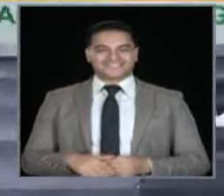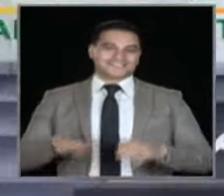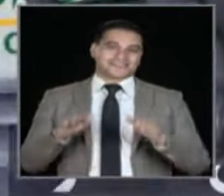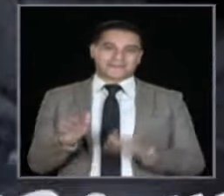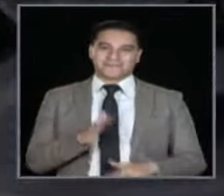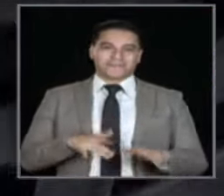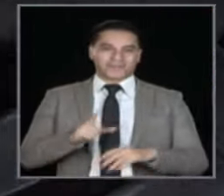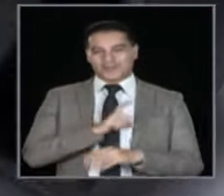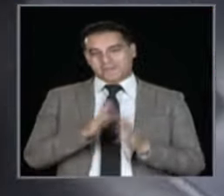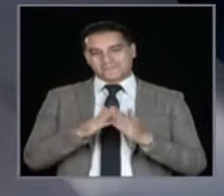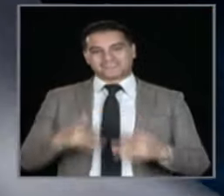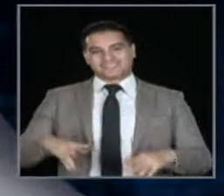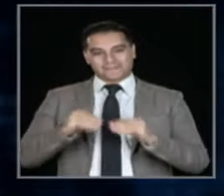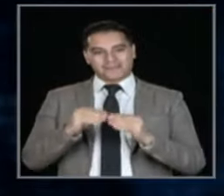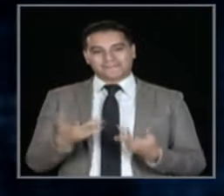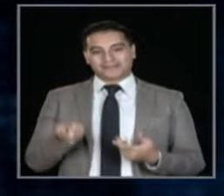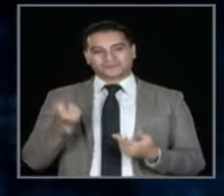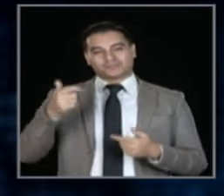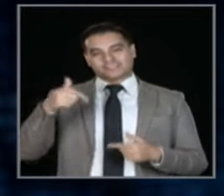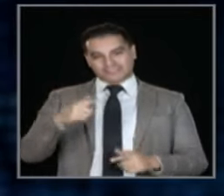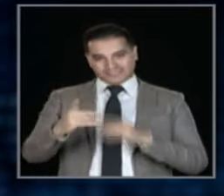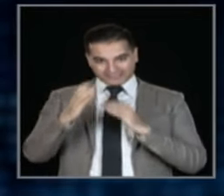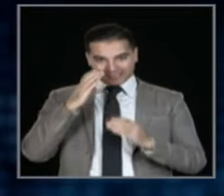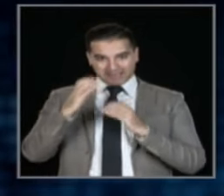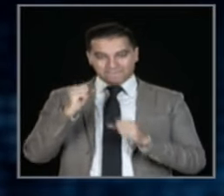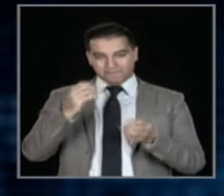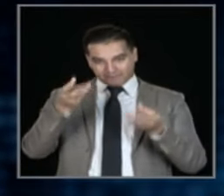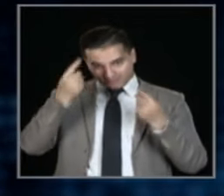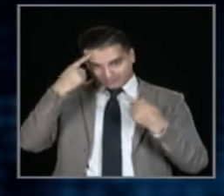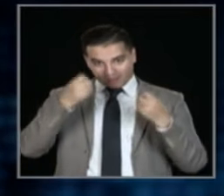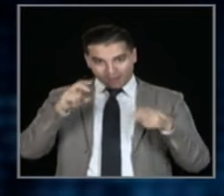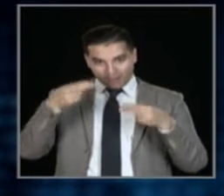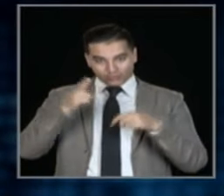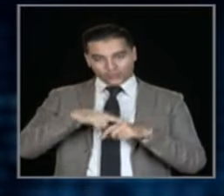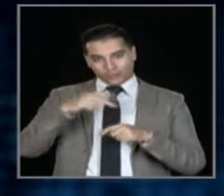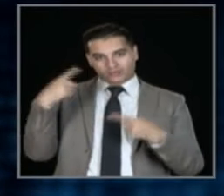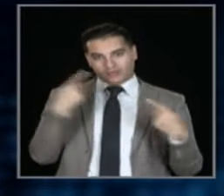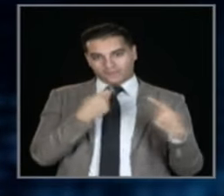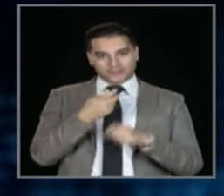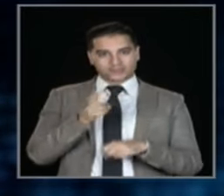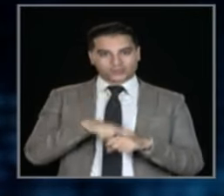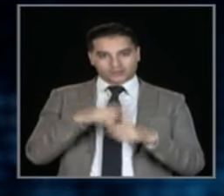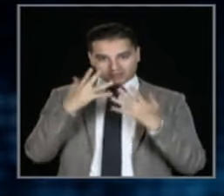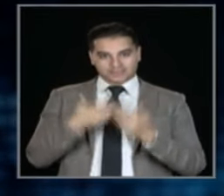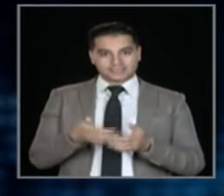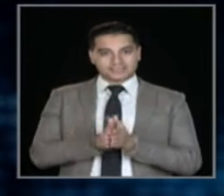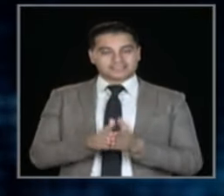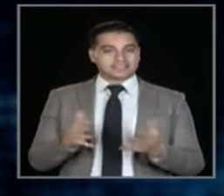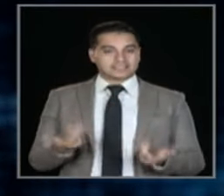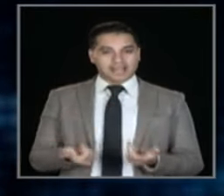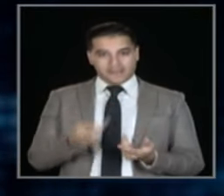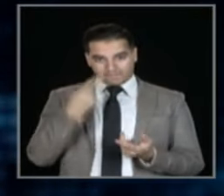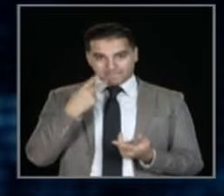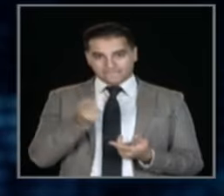وبكده طلاب مصر جمعوا 65 نقطة في فقرة تحت الضغط وضربات الجزاء، ويبقى الرصيد لحد